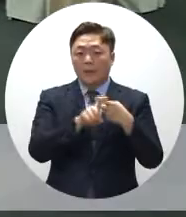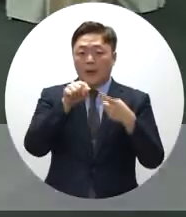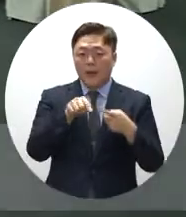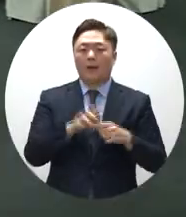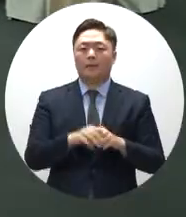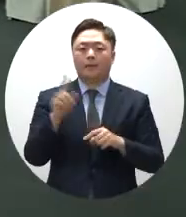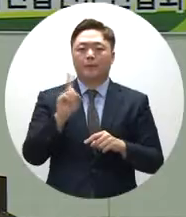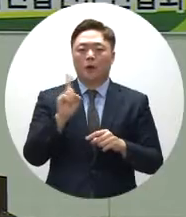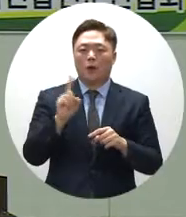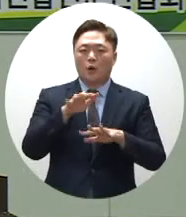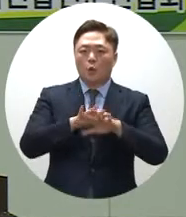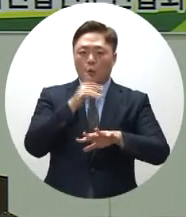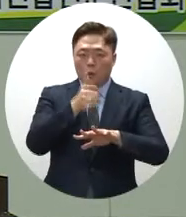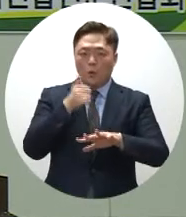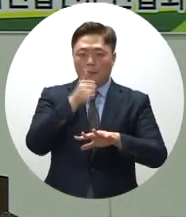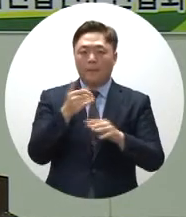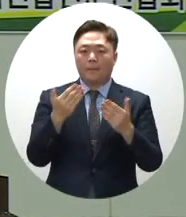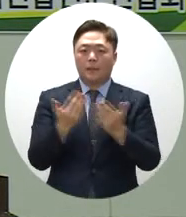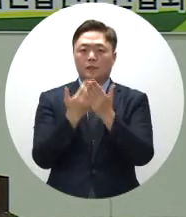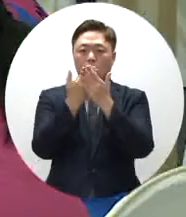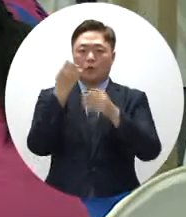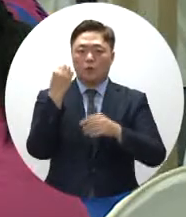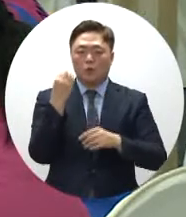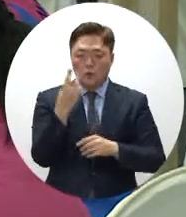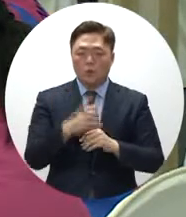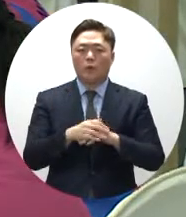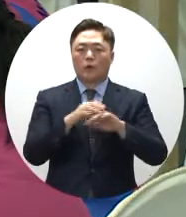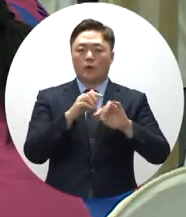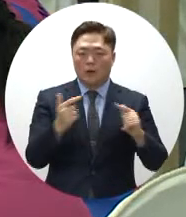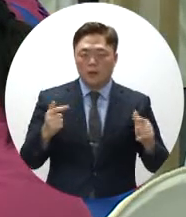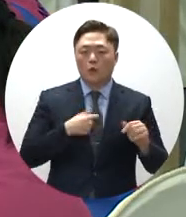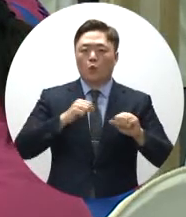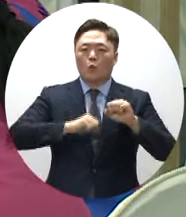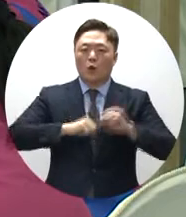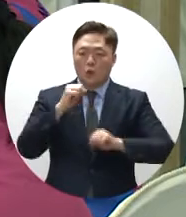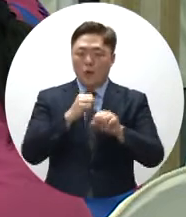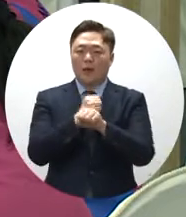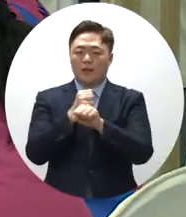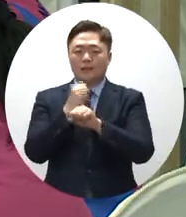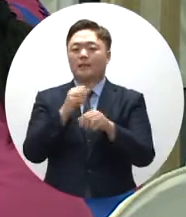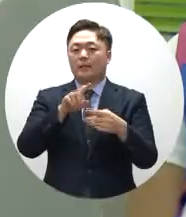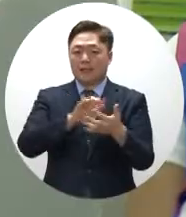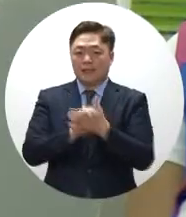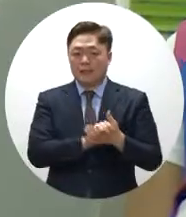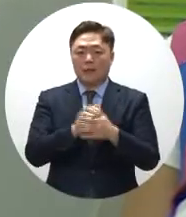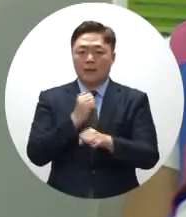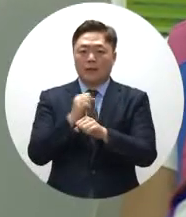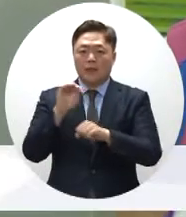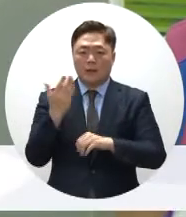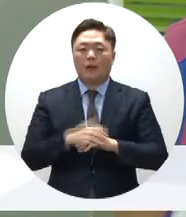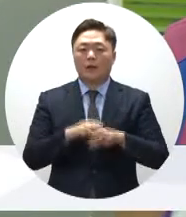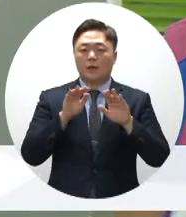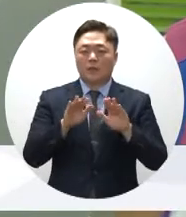생활개선합천군연합회는 농업 발전에 선도적 역할을 하고 여성 권익 향상을 위해 활동하는 단체입니다. 농작업 안전